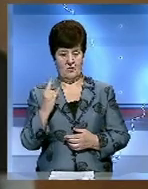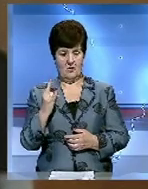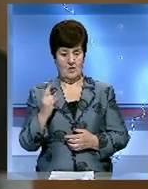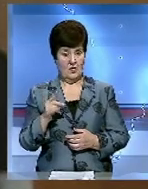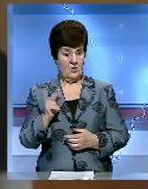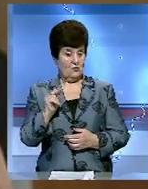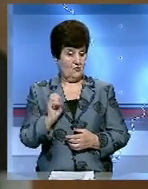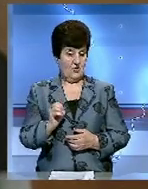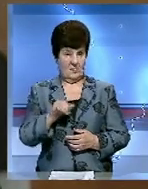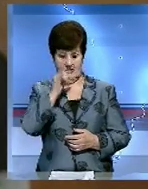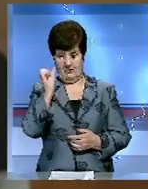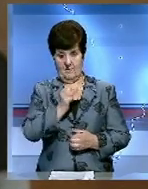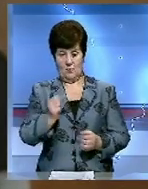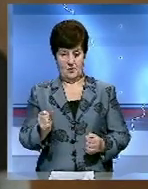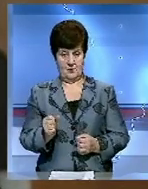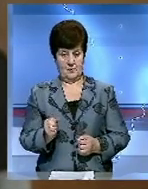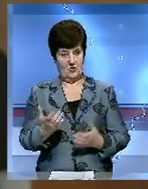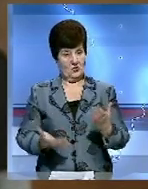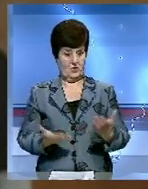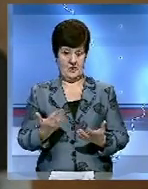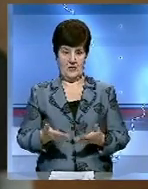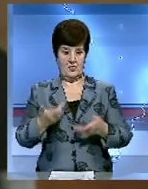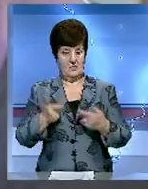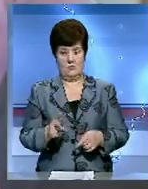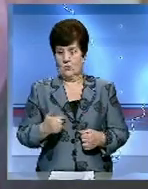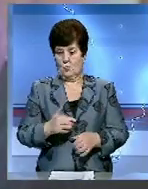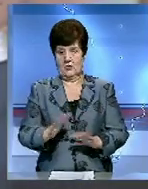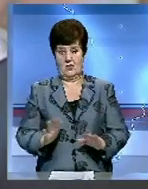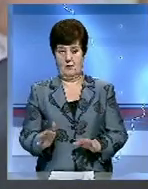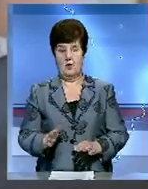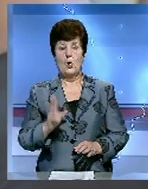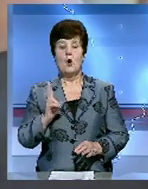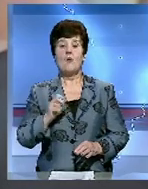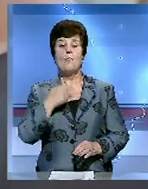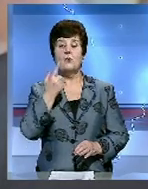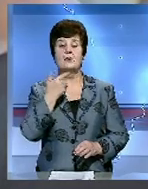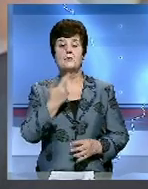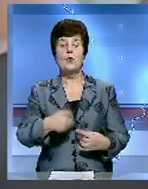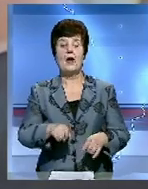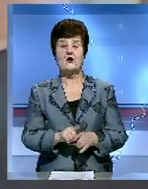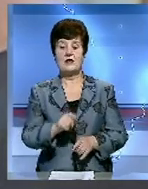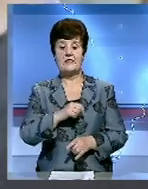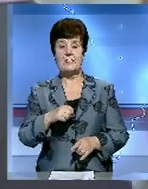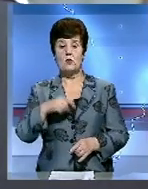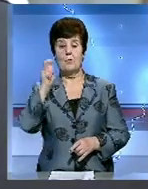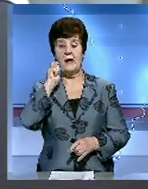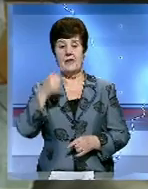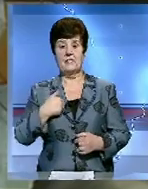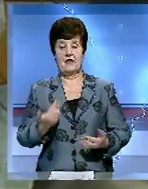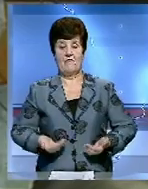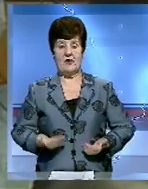Imposibil. Și chiar dacă ești sigur că nu-i la mine. Cum poți să spui așa ceva? Tu ești singurul băiat din viața mea. Știi